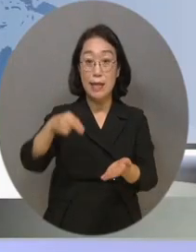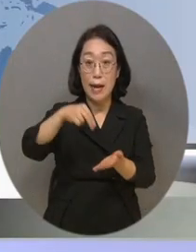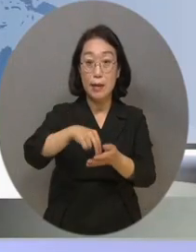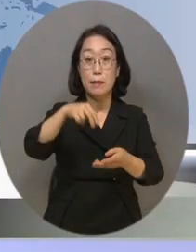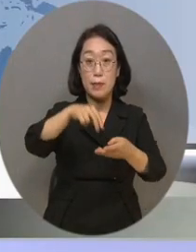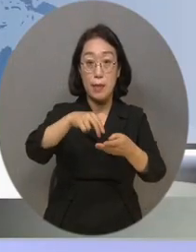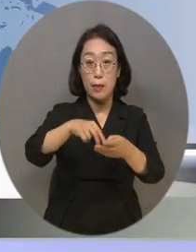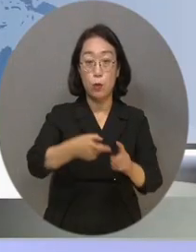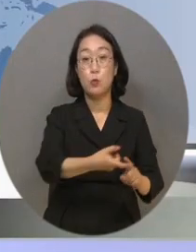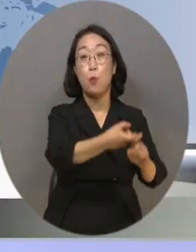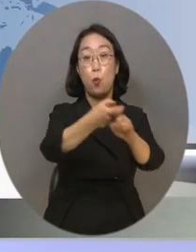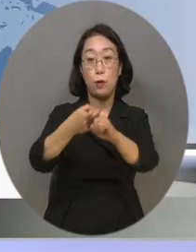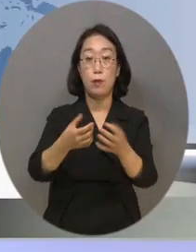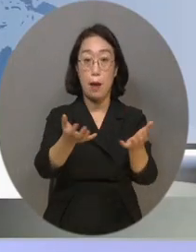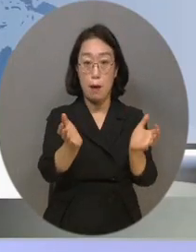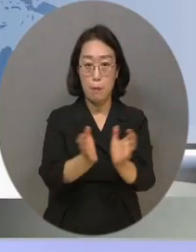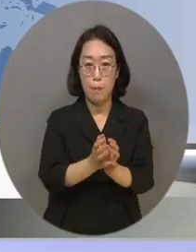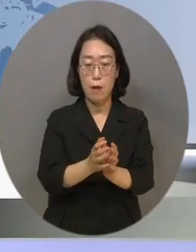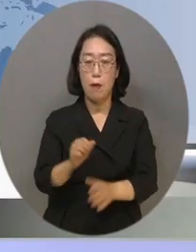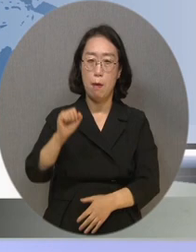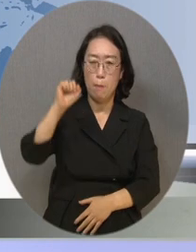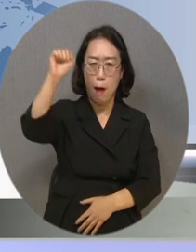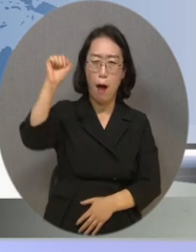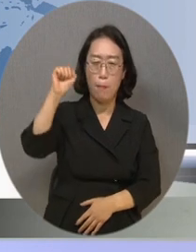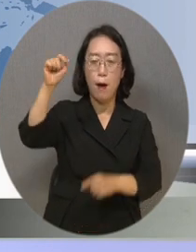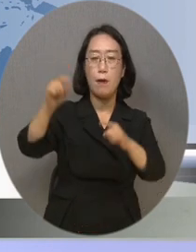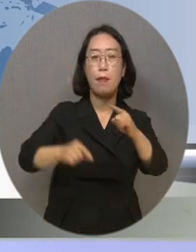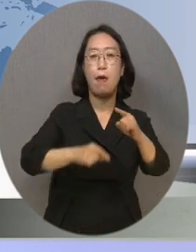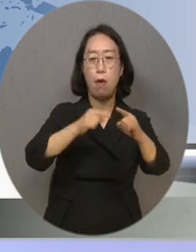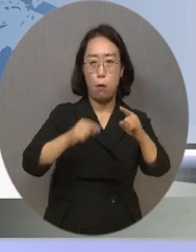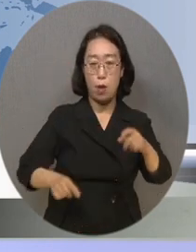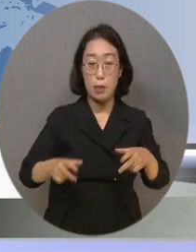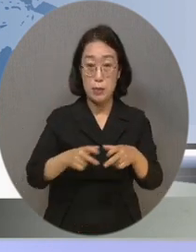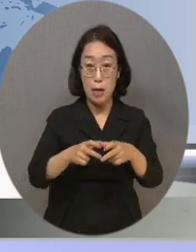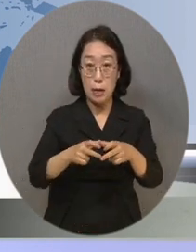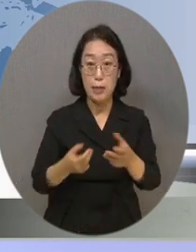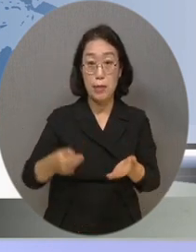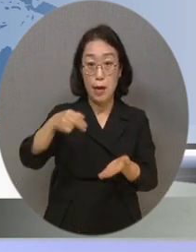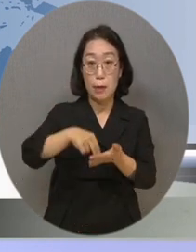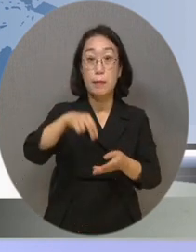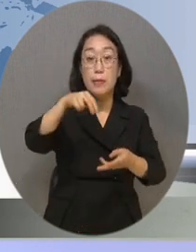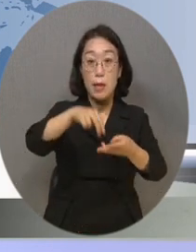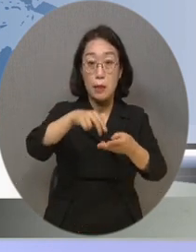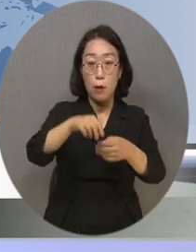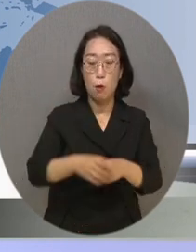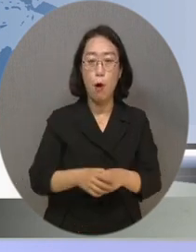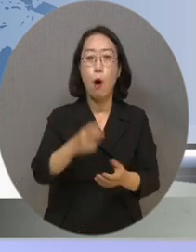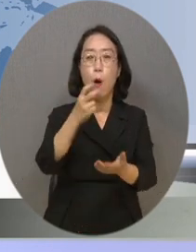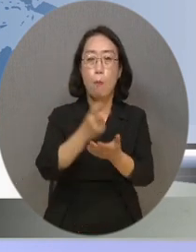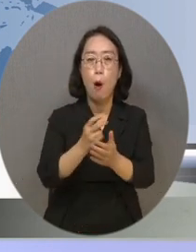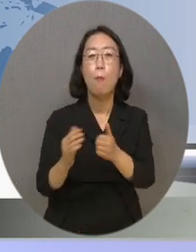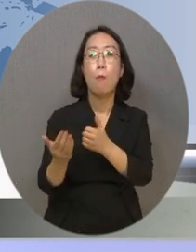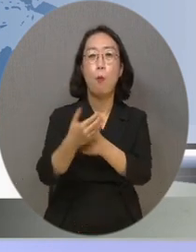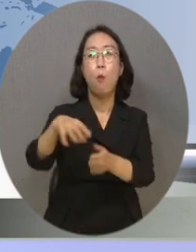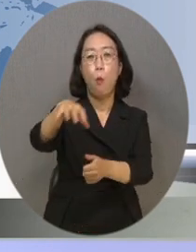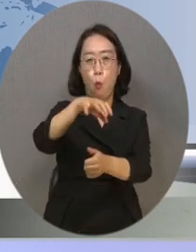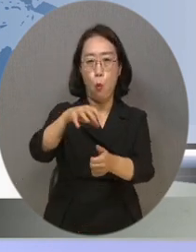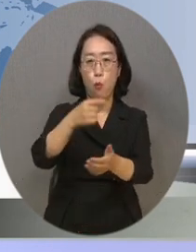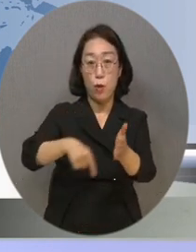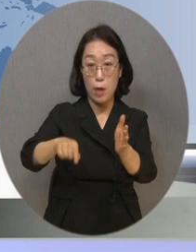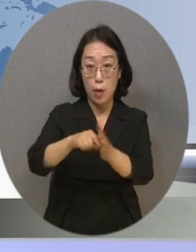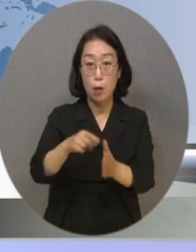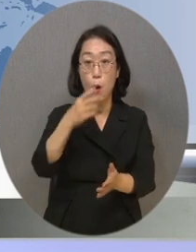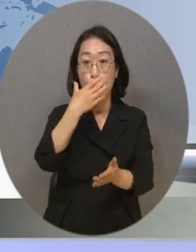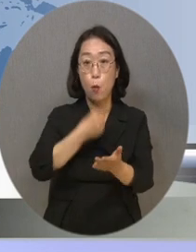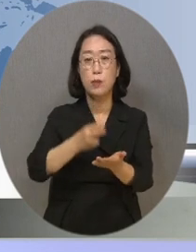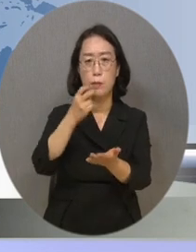한국장애인자립생활센터 총연합회가 걸기대회를 가졌습니다. 장애인자립생활센터의 법적 지위 보장을 위해 이